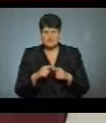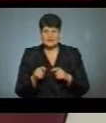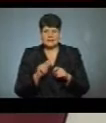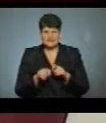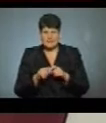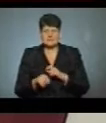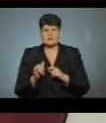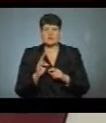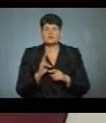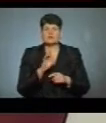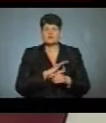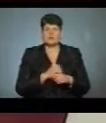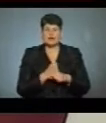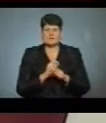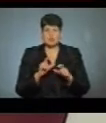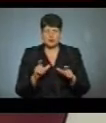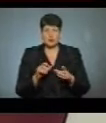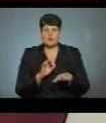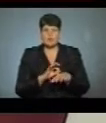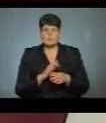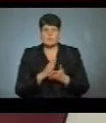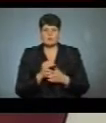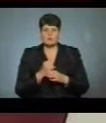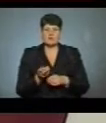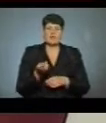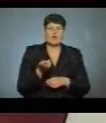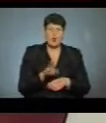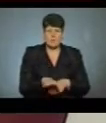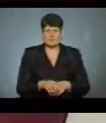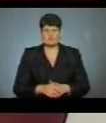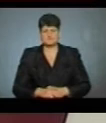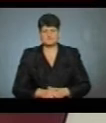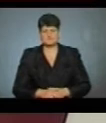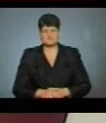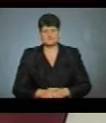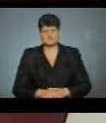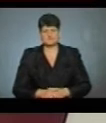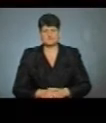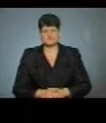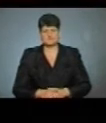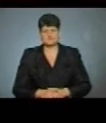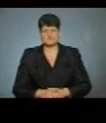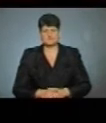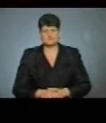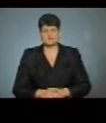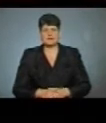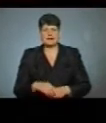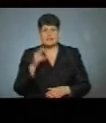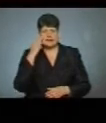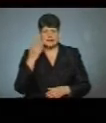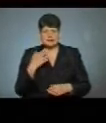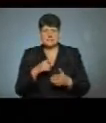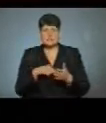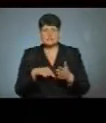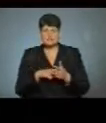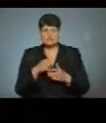використовують в лабораторії. Хворим мають робити обидва. Чому, розповість Лілія Гончарук. Китайське місто Гуанчжоу.